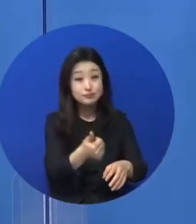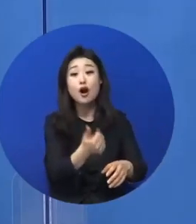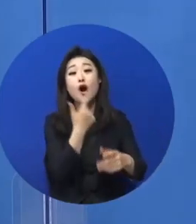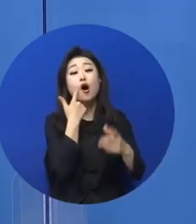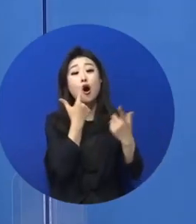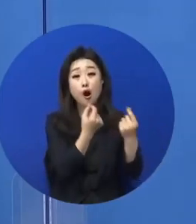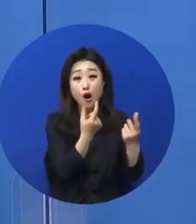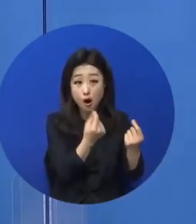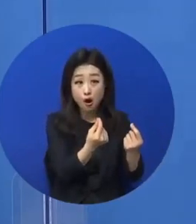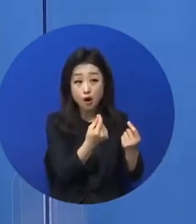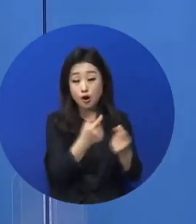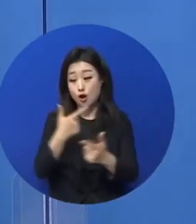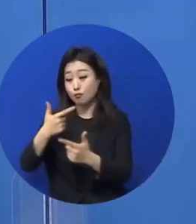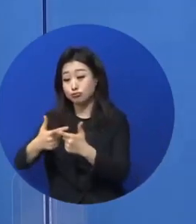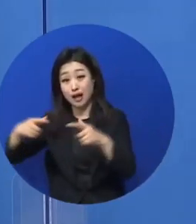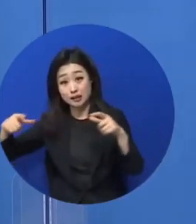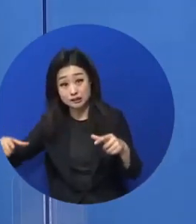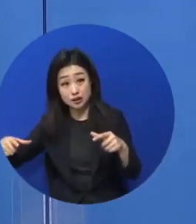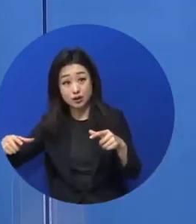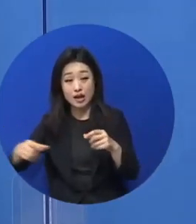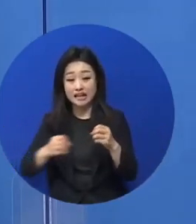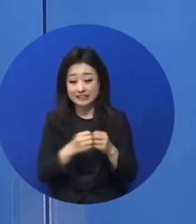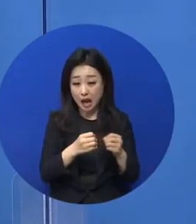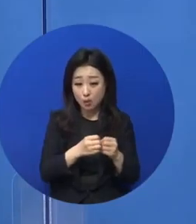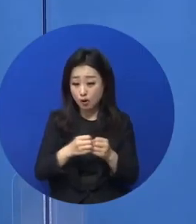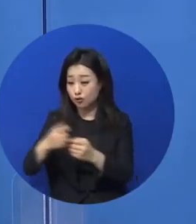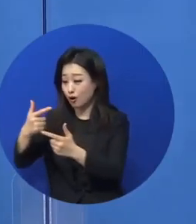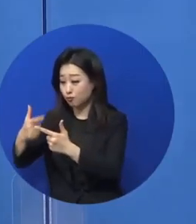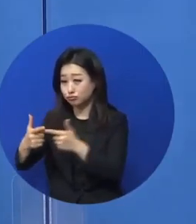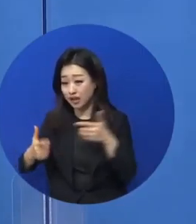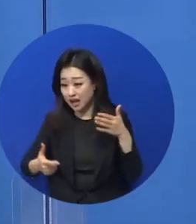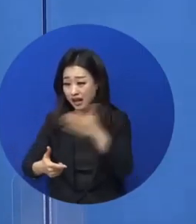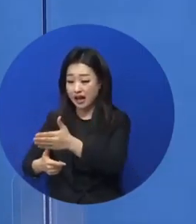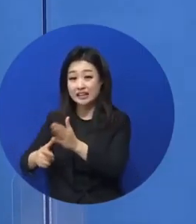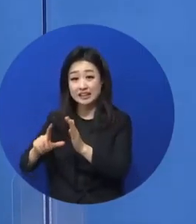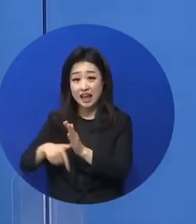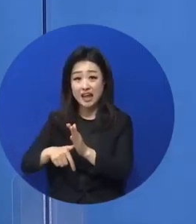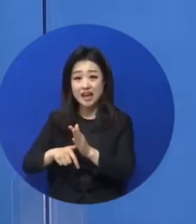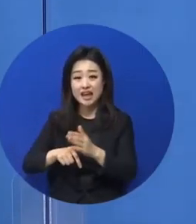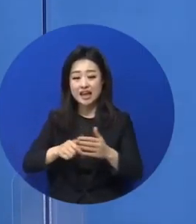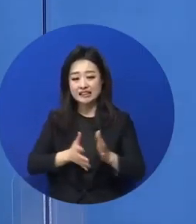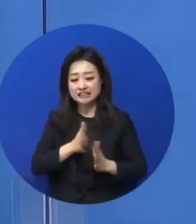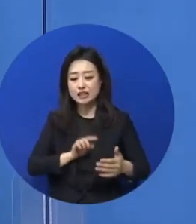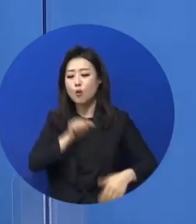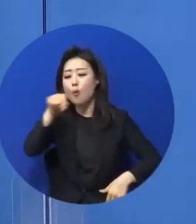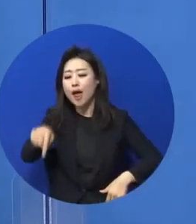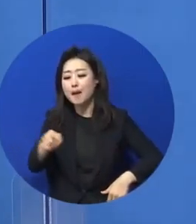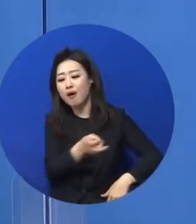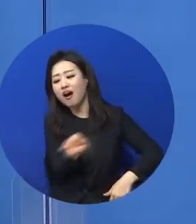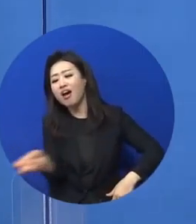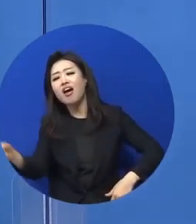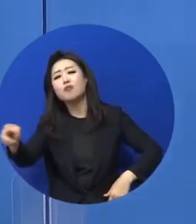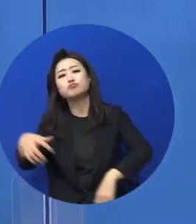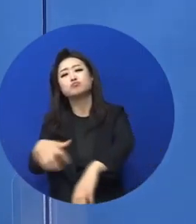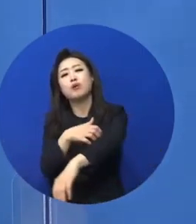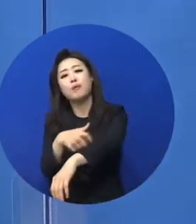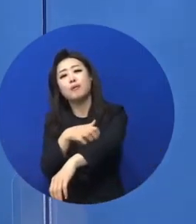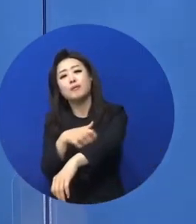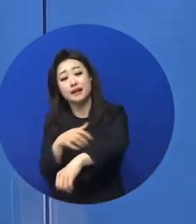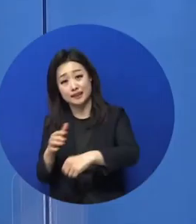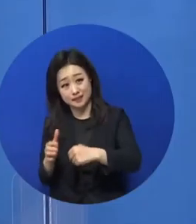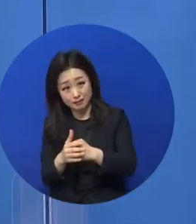때문이거든요. 하지만 부산은 아직까지 창원에서 부산을 오려고 하면 시외버스를 타야 합니다. 이런 생활 구조로는 부울경